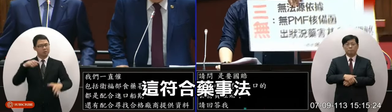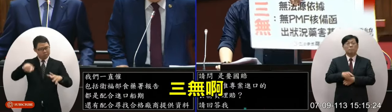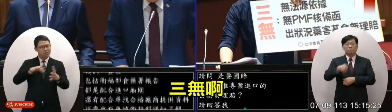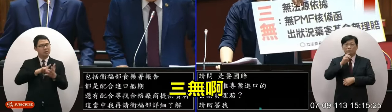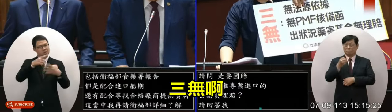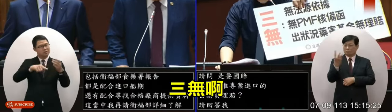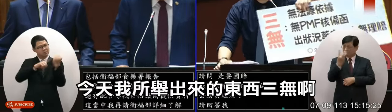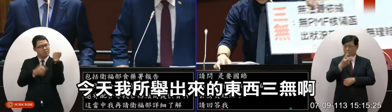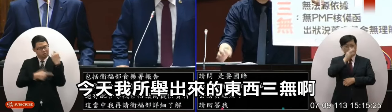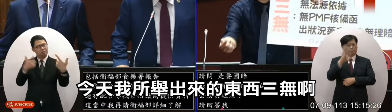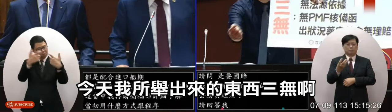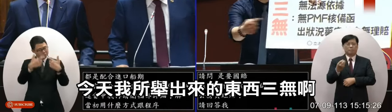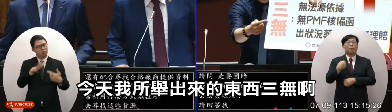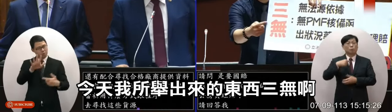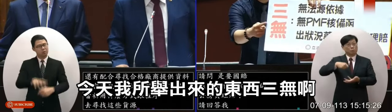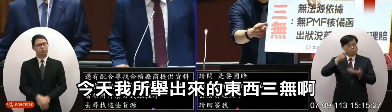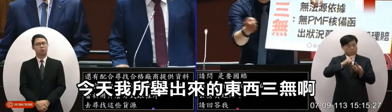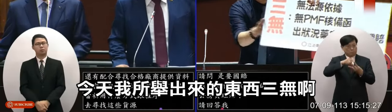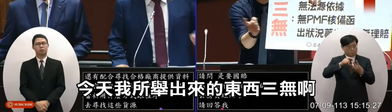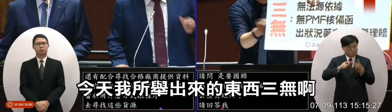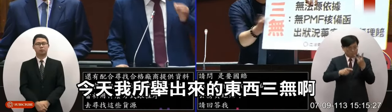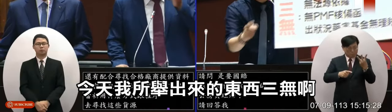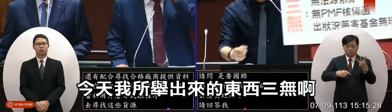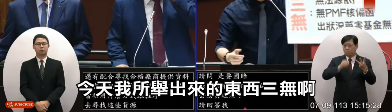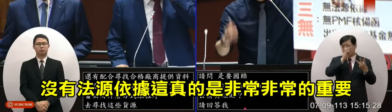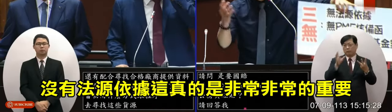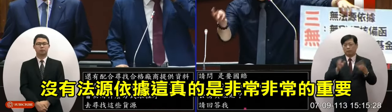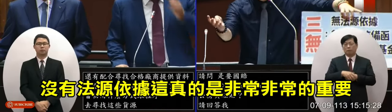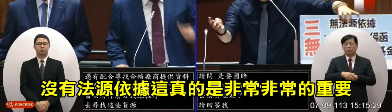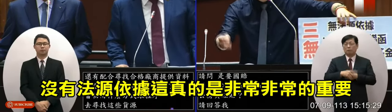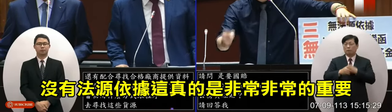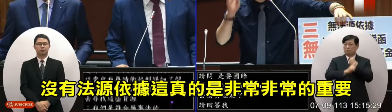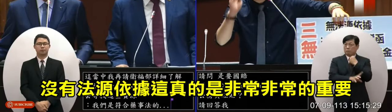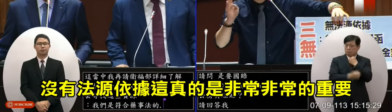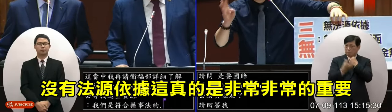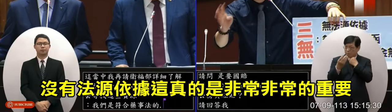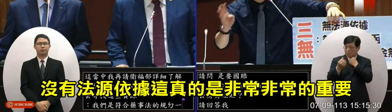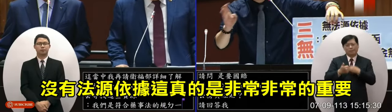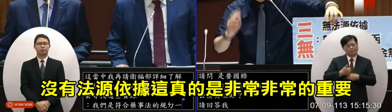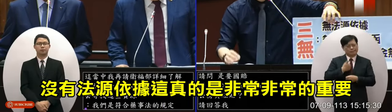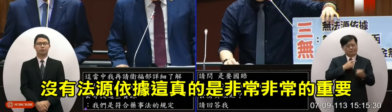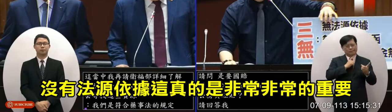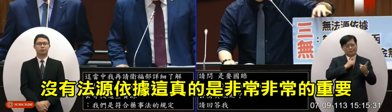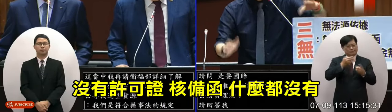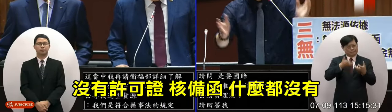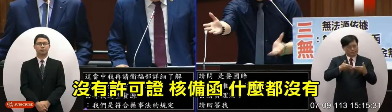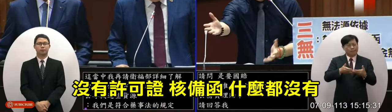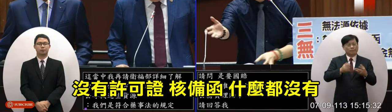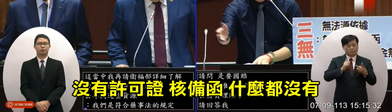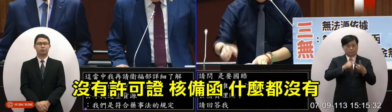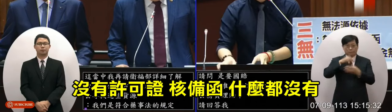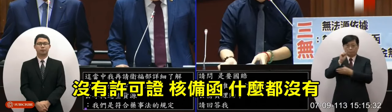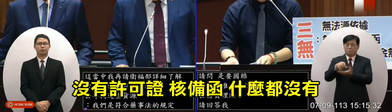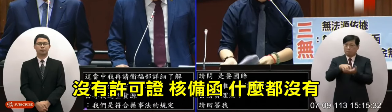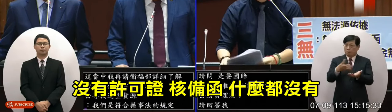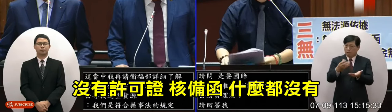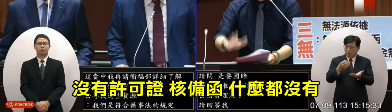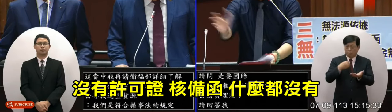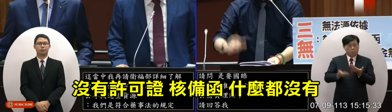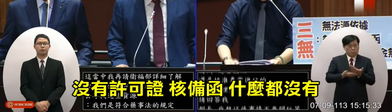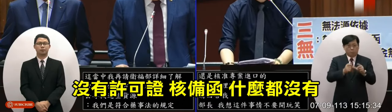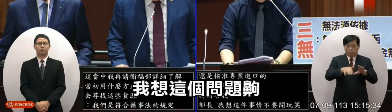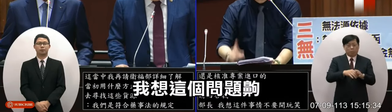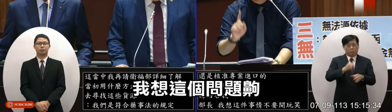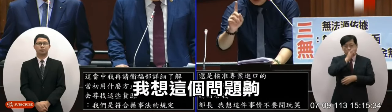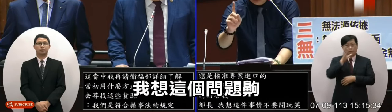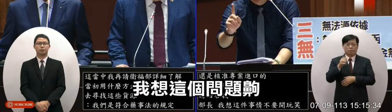事法 三无啊。今天我所举出来的东西三无啊，没有法源依据，这真的是非常非常的重要。没有许可函、核备函，什